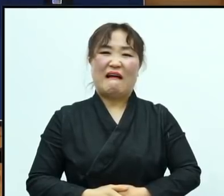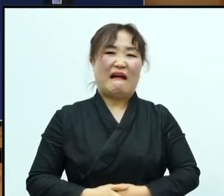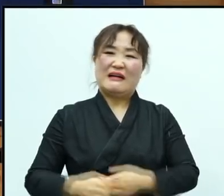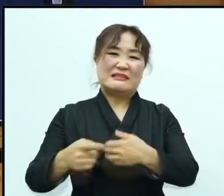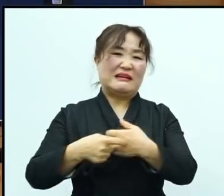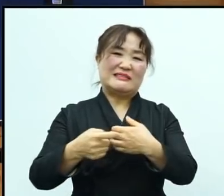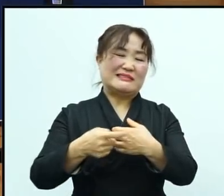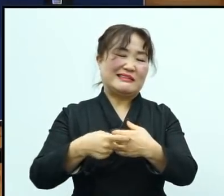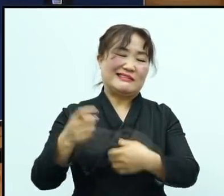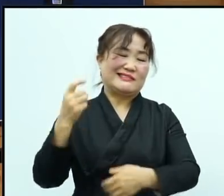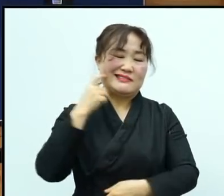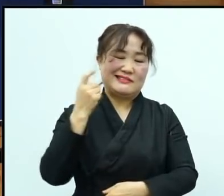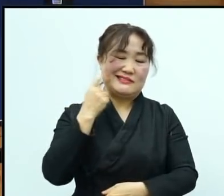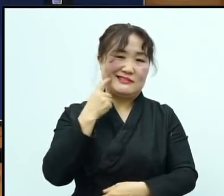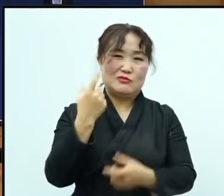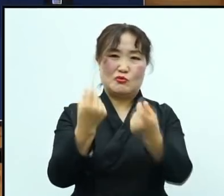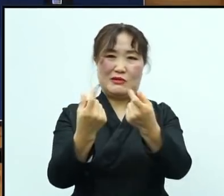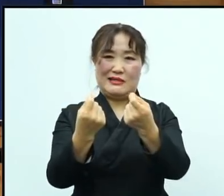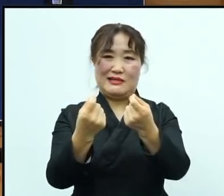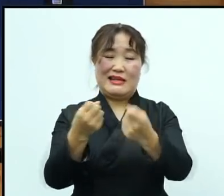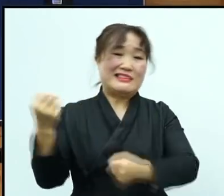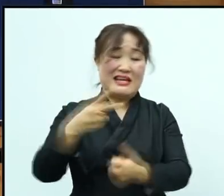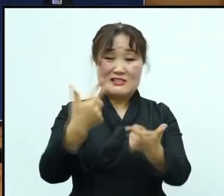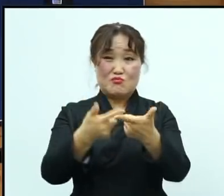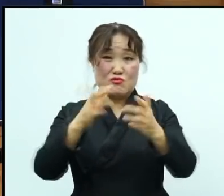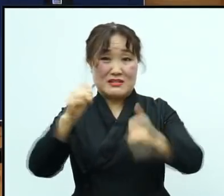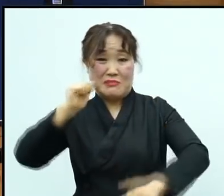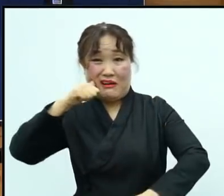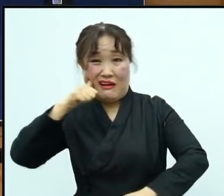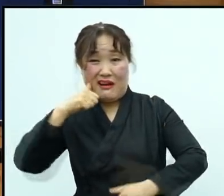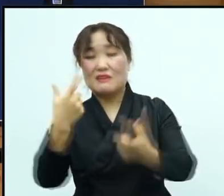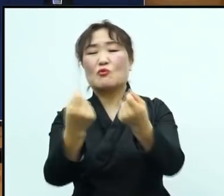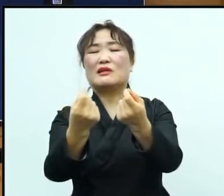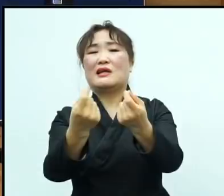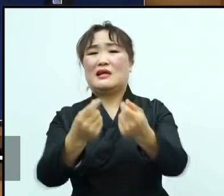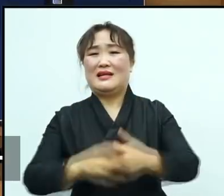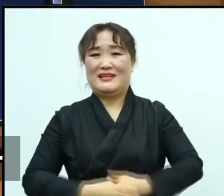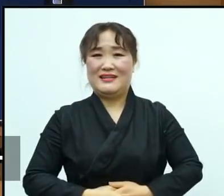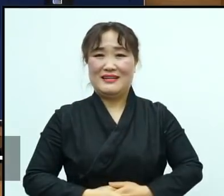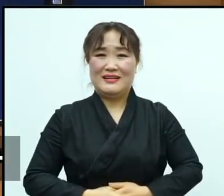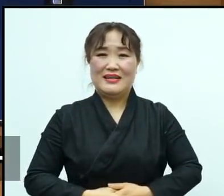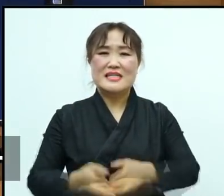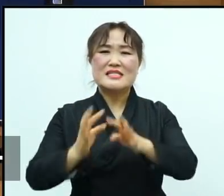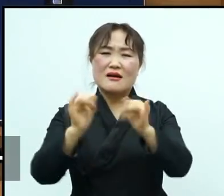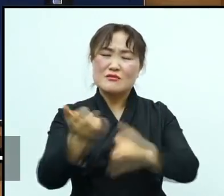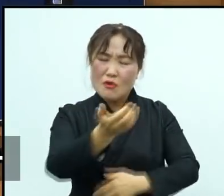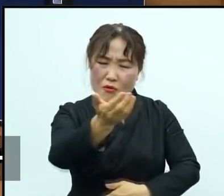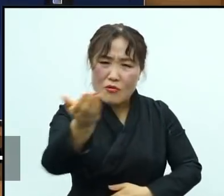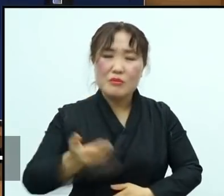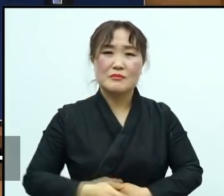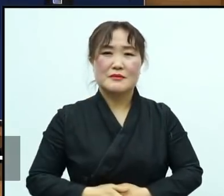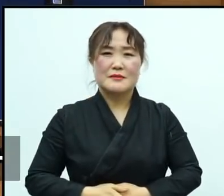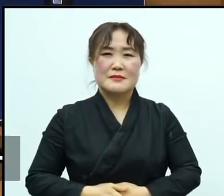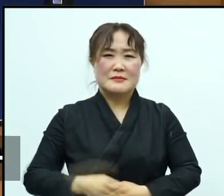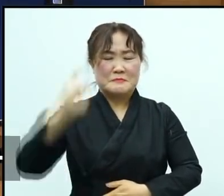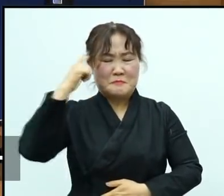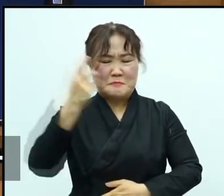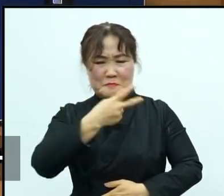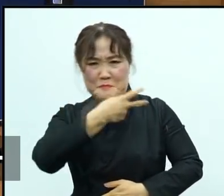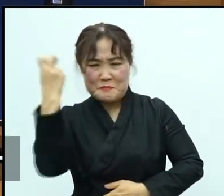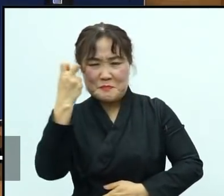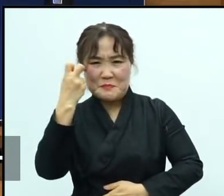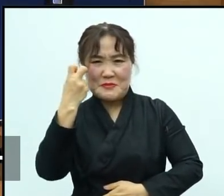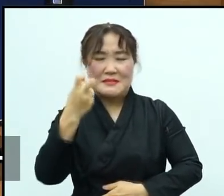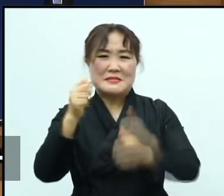허무맹랑하고 현실성 없는 공약으로 다시 부산 시민을 우롱하고 있습니다. 시민들께서 현명하게 심판해 주실